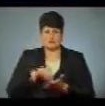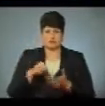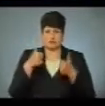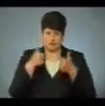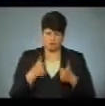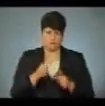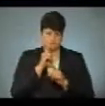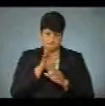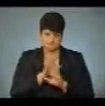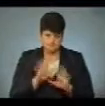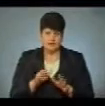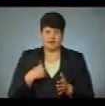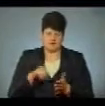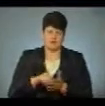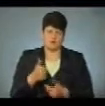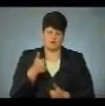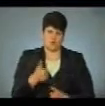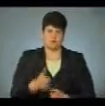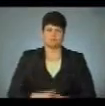досить непогано. Я виступив добре.